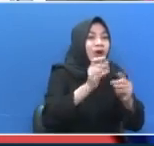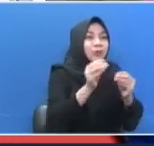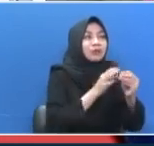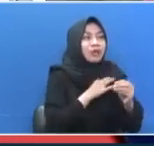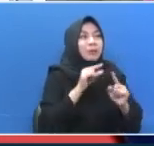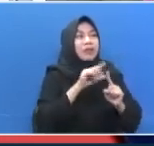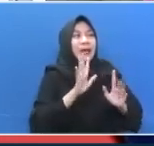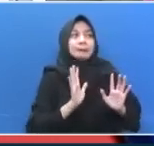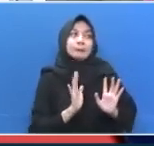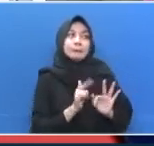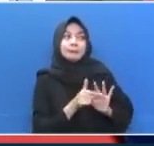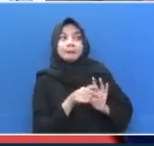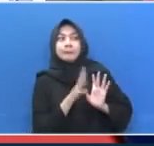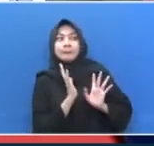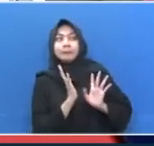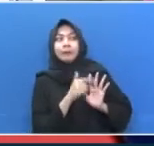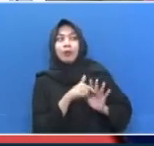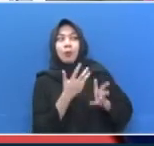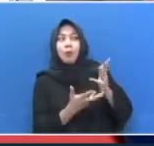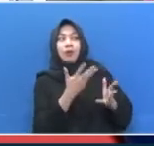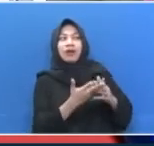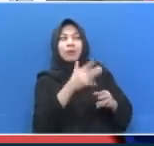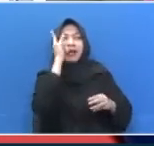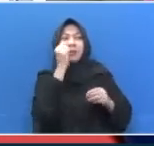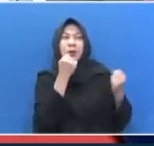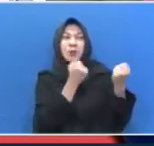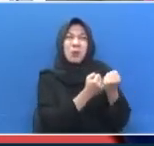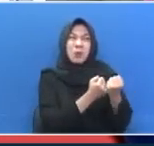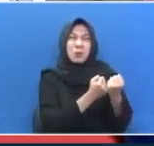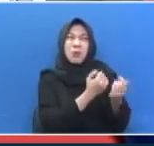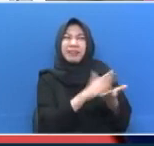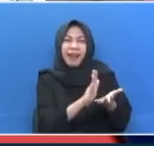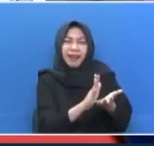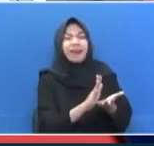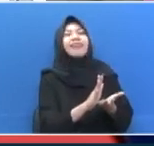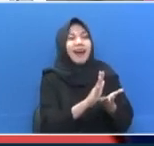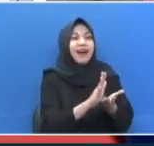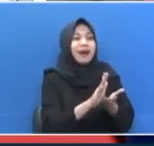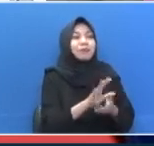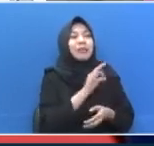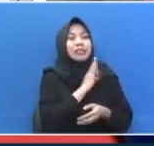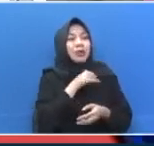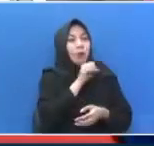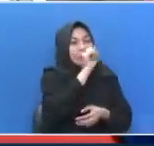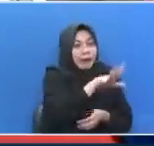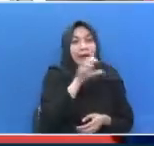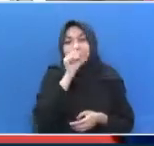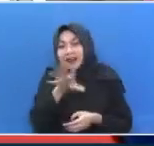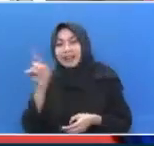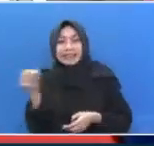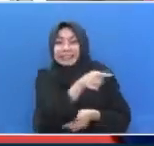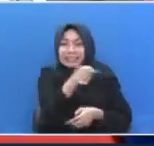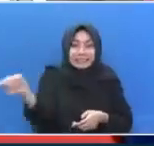ya seakan-akan P3 mungkin akan mengevaluasi dukungan ini pesan politik yang ingin disampaikan kepada Jokowi bahwa